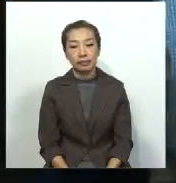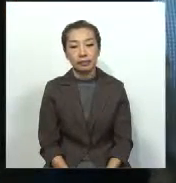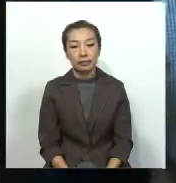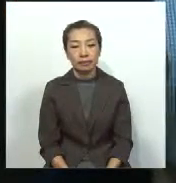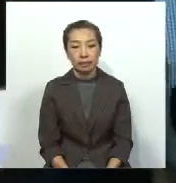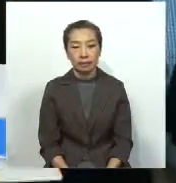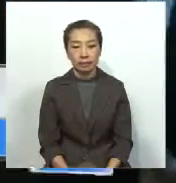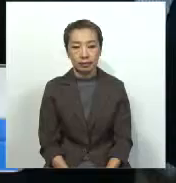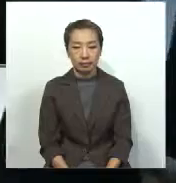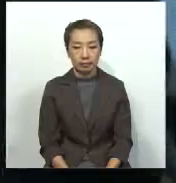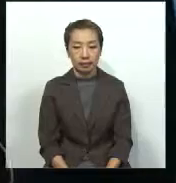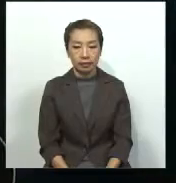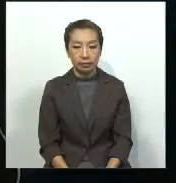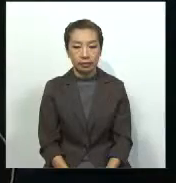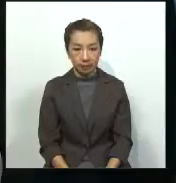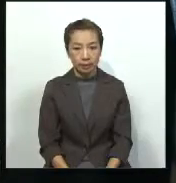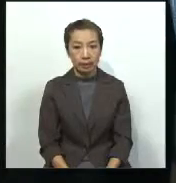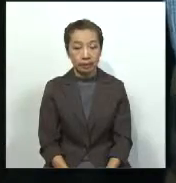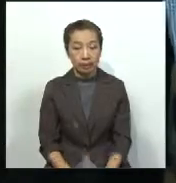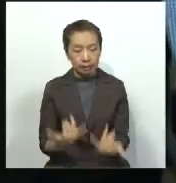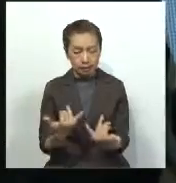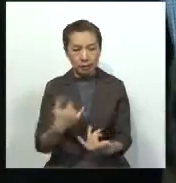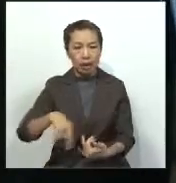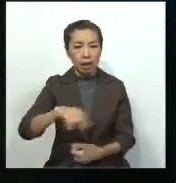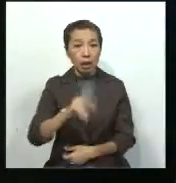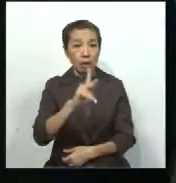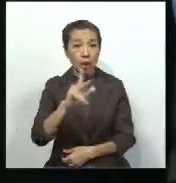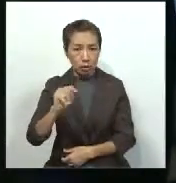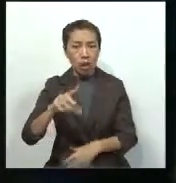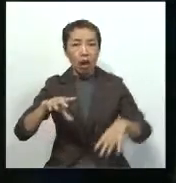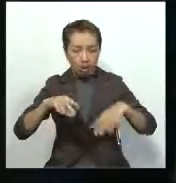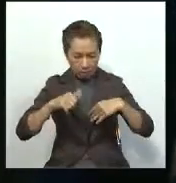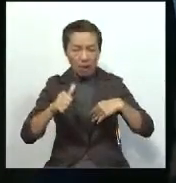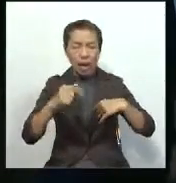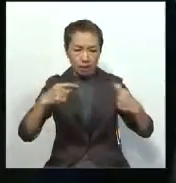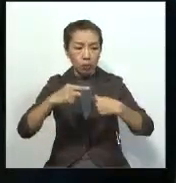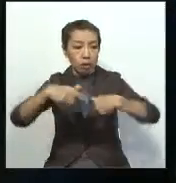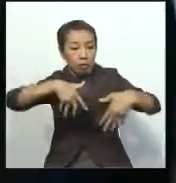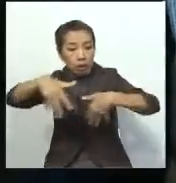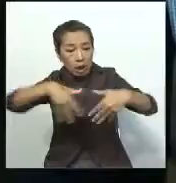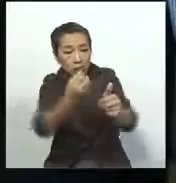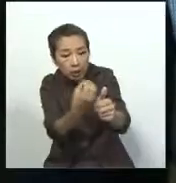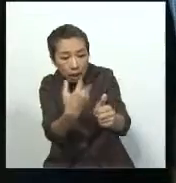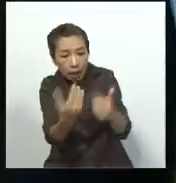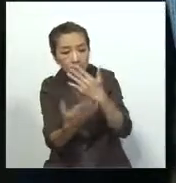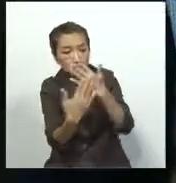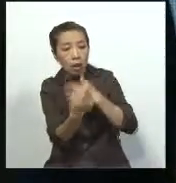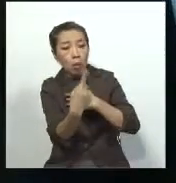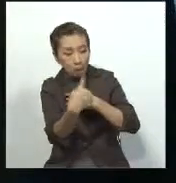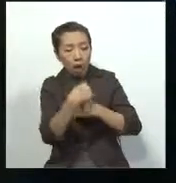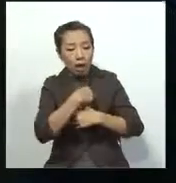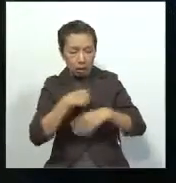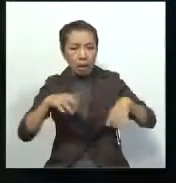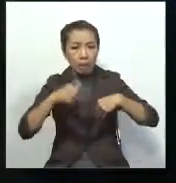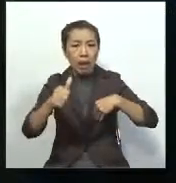ที่กกต.เคารพในการให้ความเห็นของประชาชนนะครับข้อผิดพลาดก็มีจริงนะครับเพราะฉะ